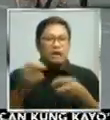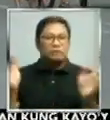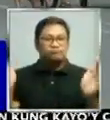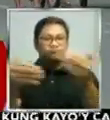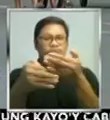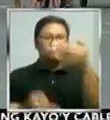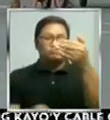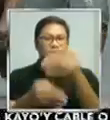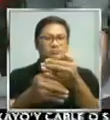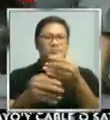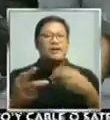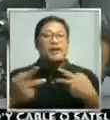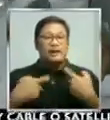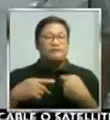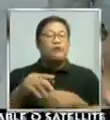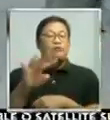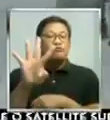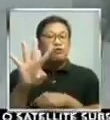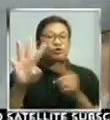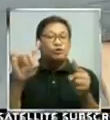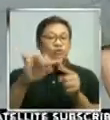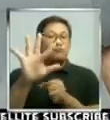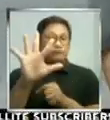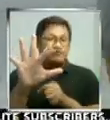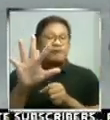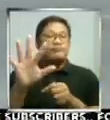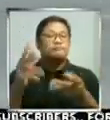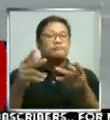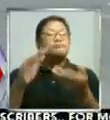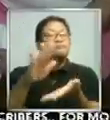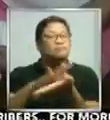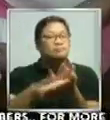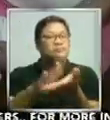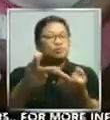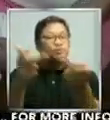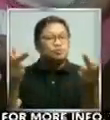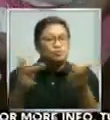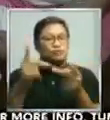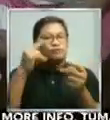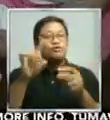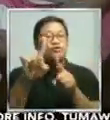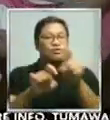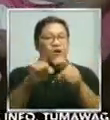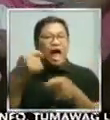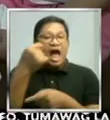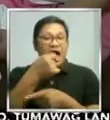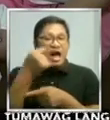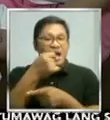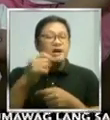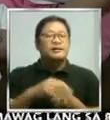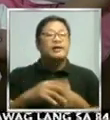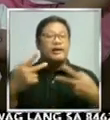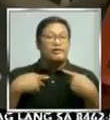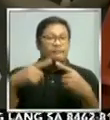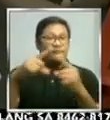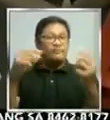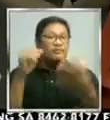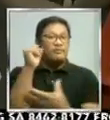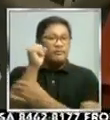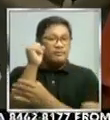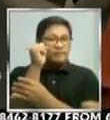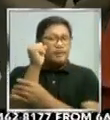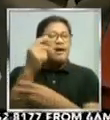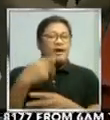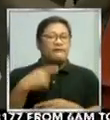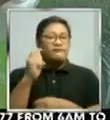May 4 hanggang 5 paaralan na magsisilbing testing center sa mga araw ng lockdown. Gaya sa Sampaloc, magkakaroon ng rapid antibody